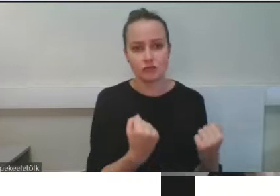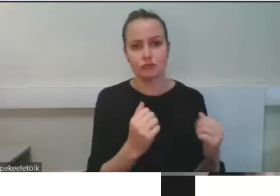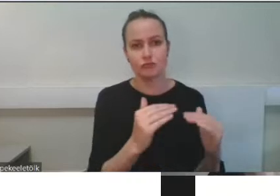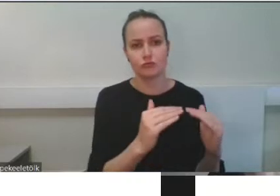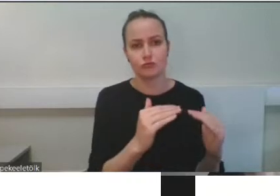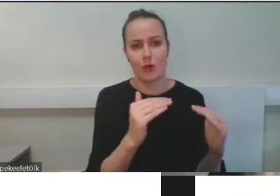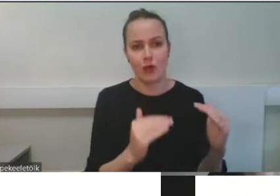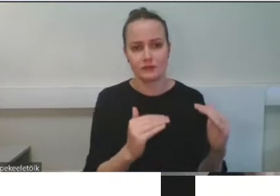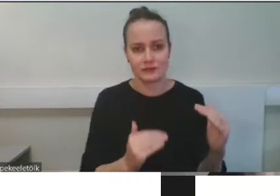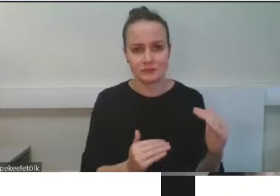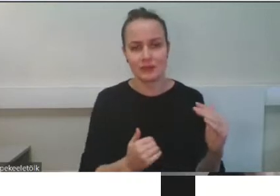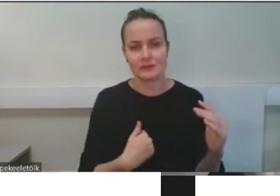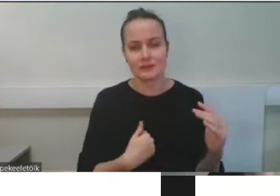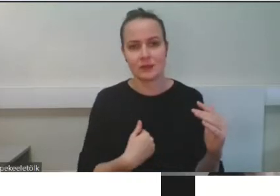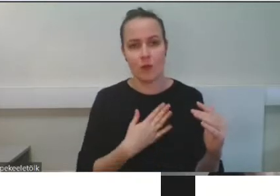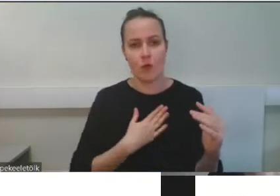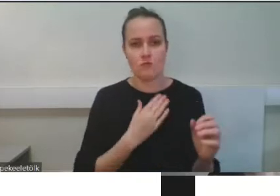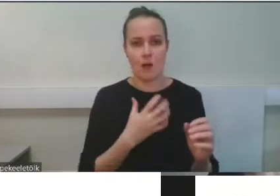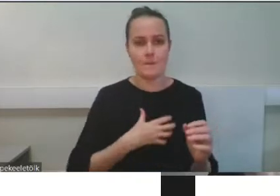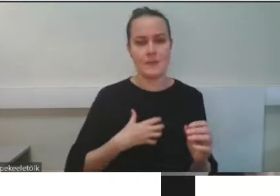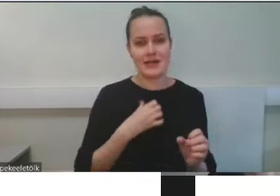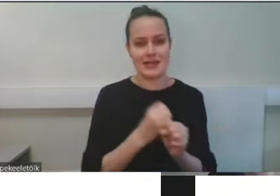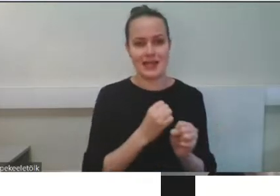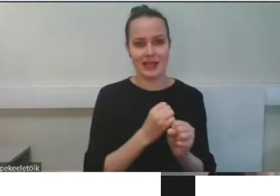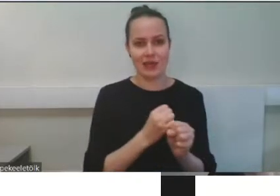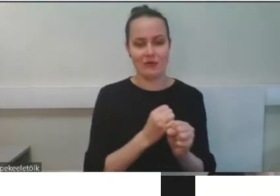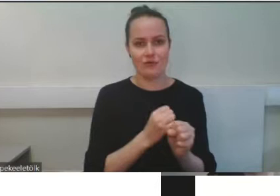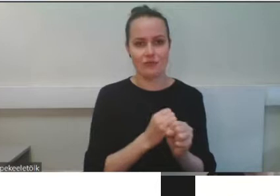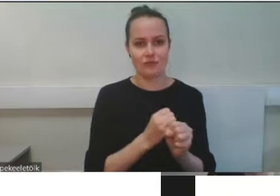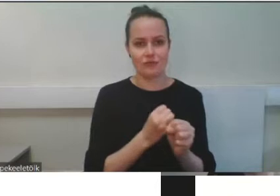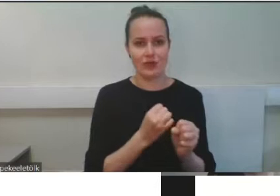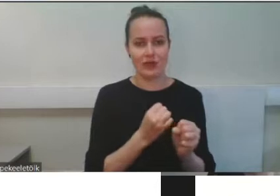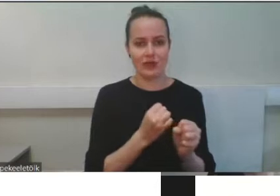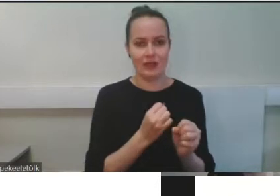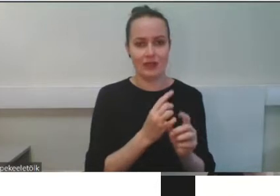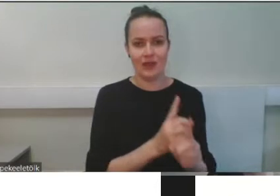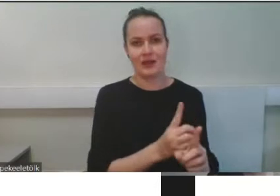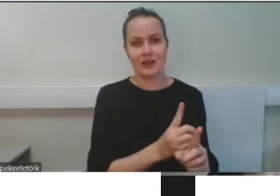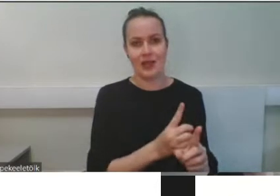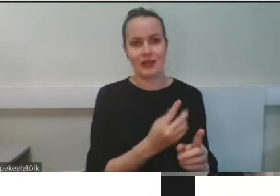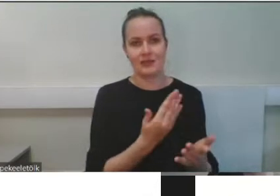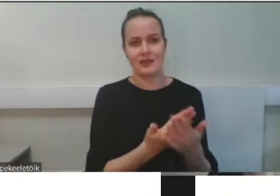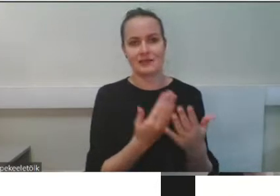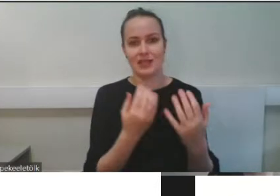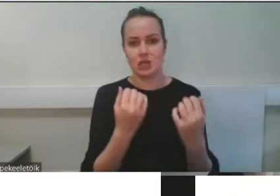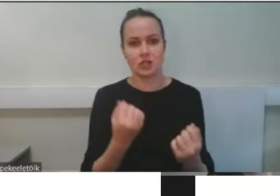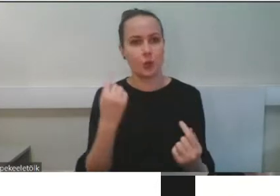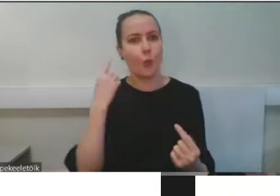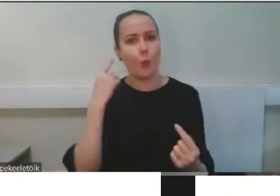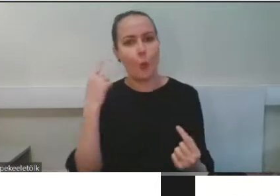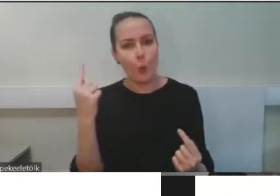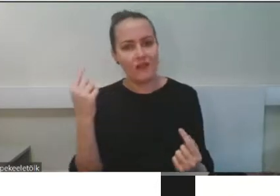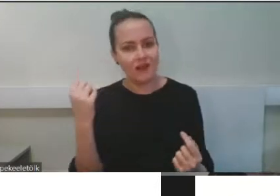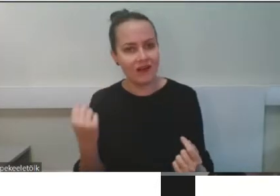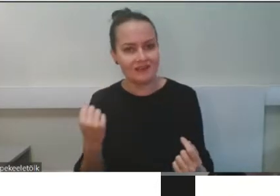Ja need küsimused on siis olemas siis nii terviseuuringus kui sotsiaaluuringus ja lisaks Eestis ka siis